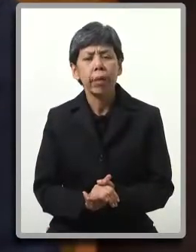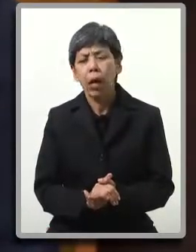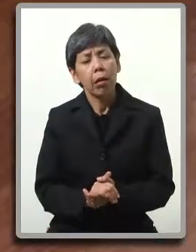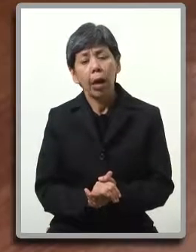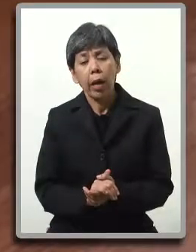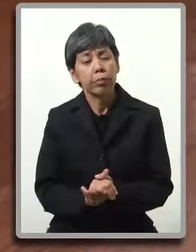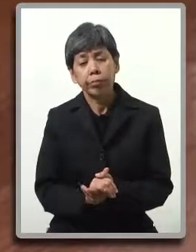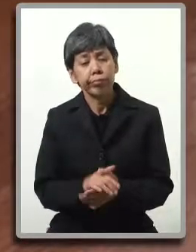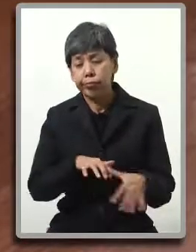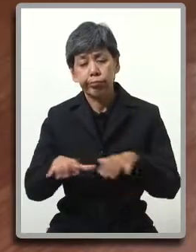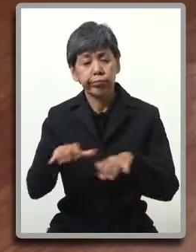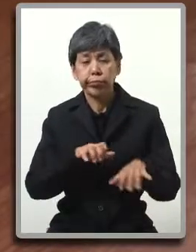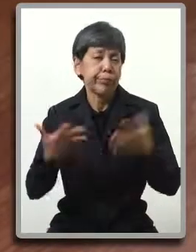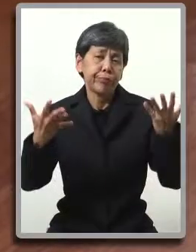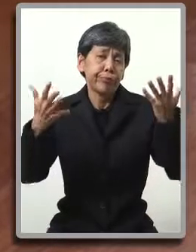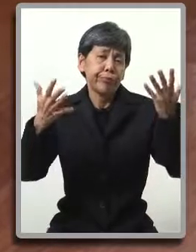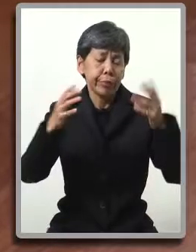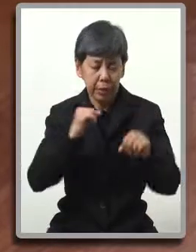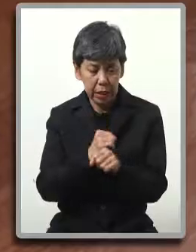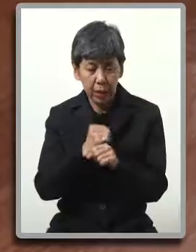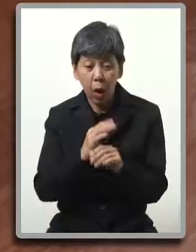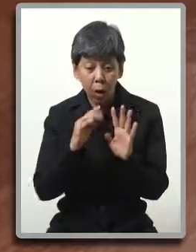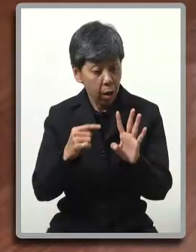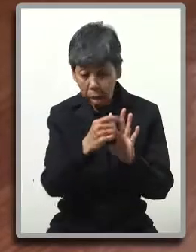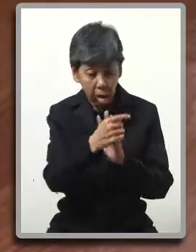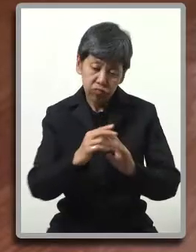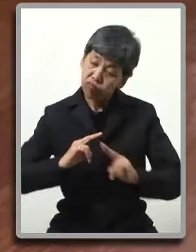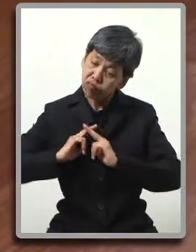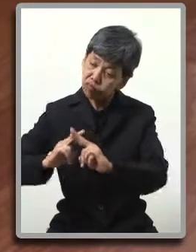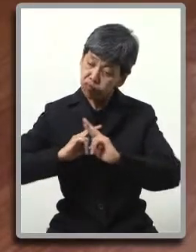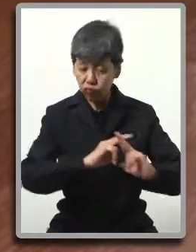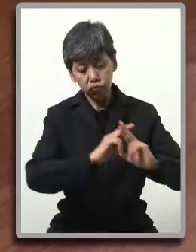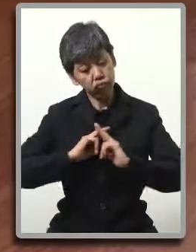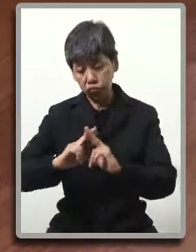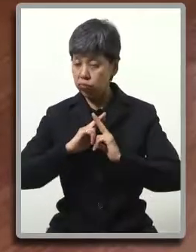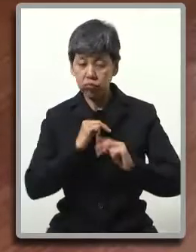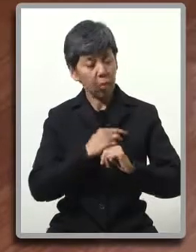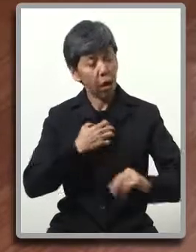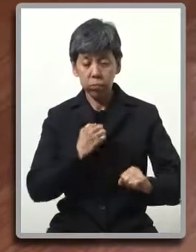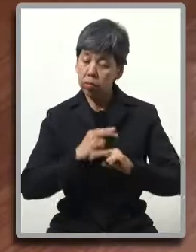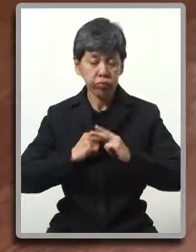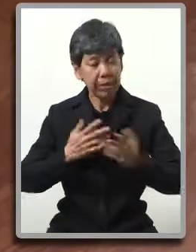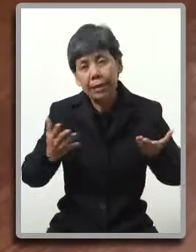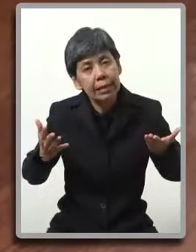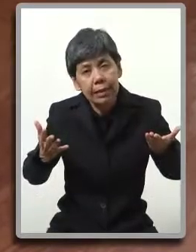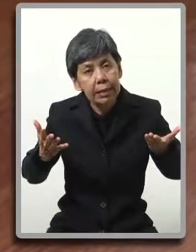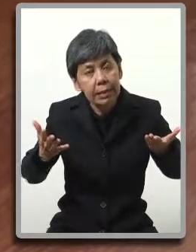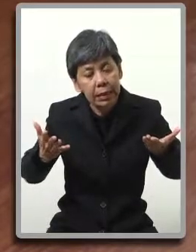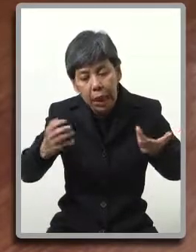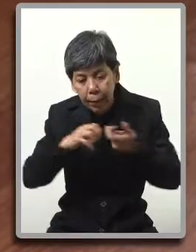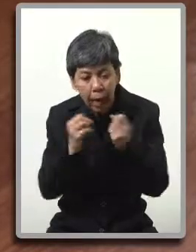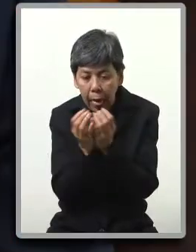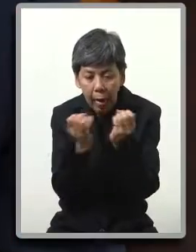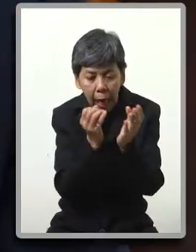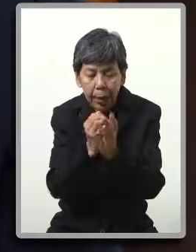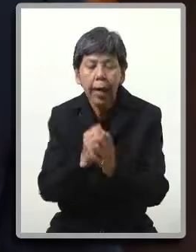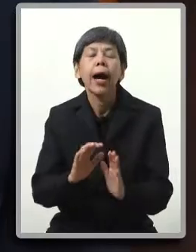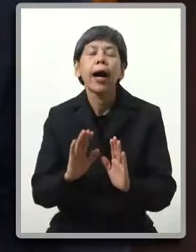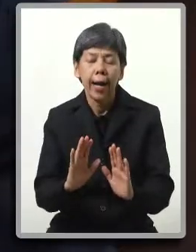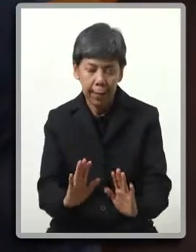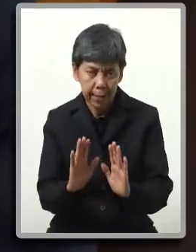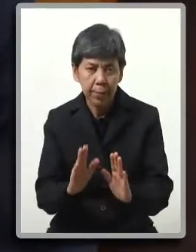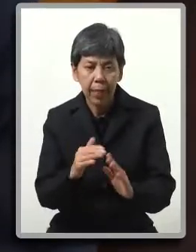าบอกว่าไม่มีใครมากำกับให้เขาทำเมื่อ4คนก็ต่างคนต่างทำต่างคนต่างอยากจะทำก็ทำคืออย่างนี้ท่าน4